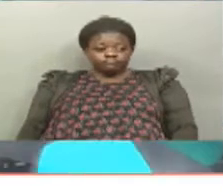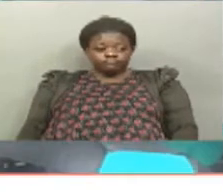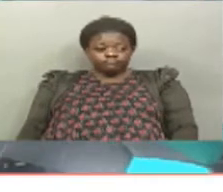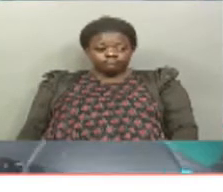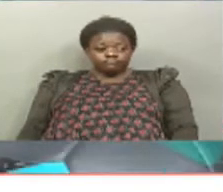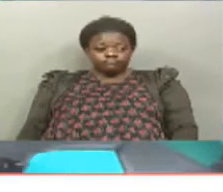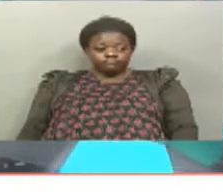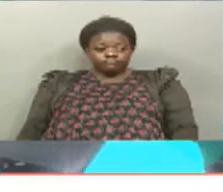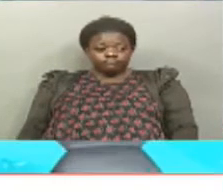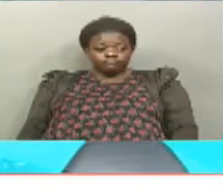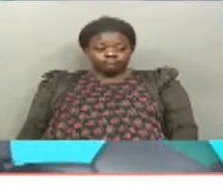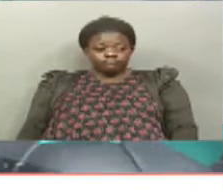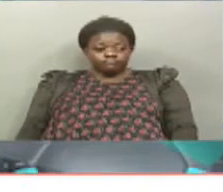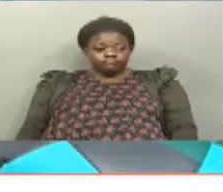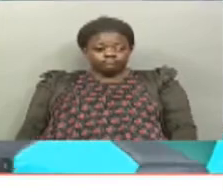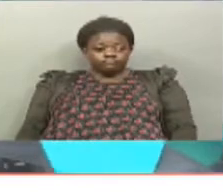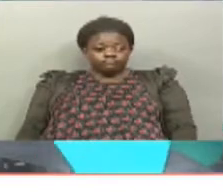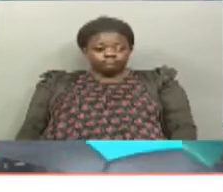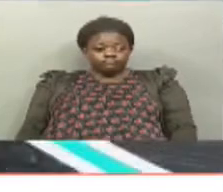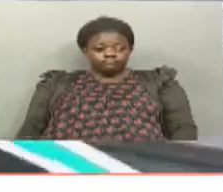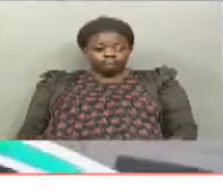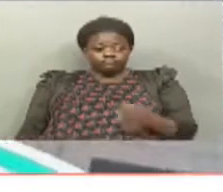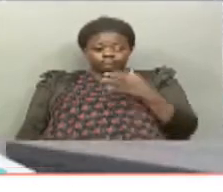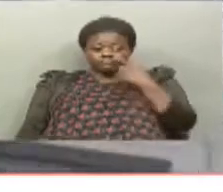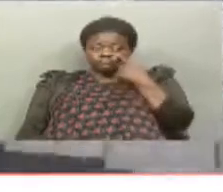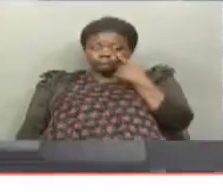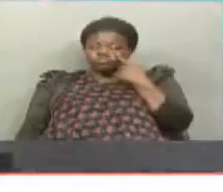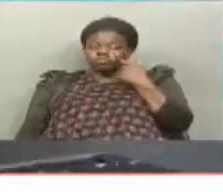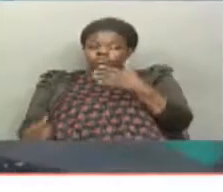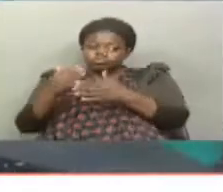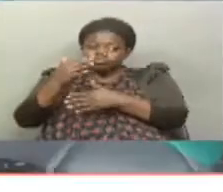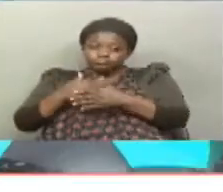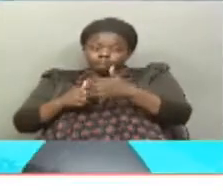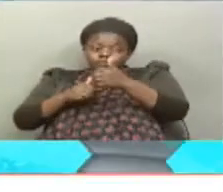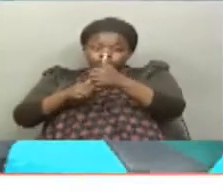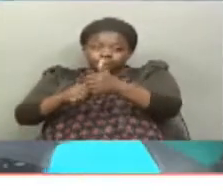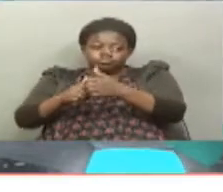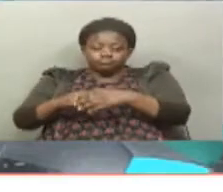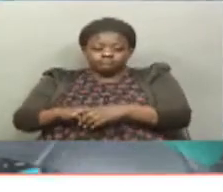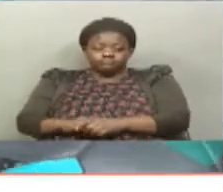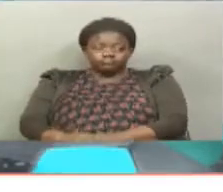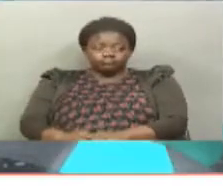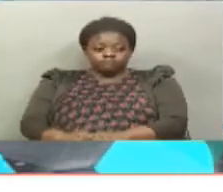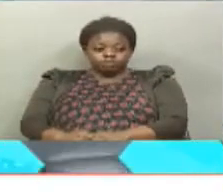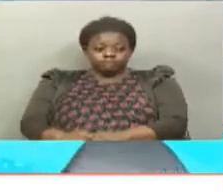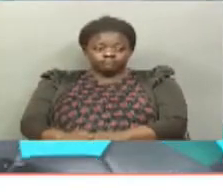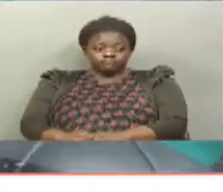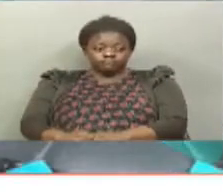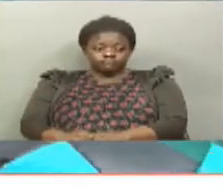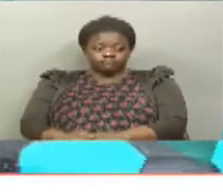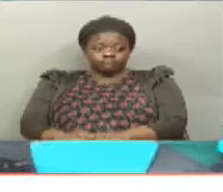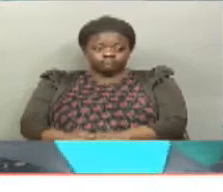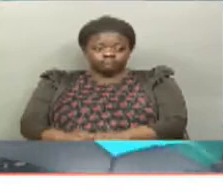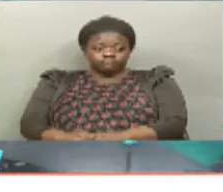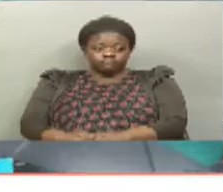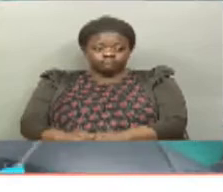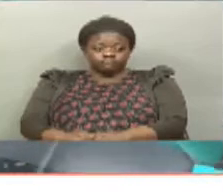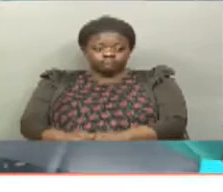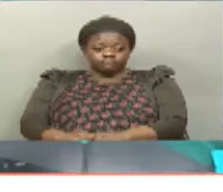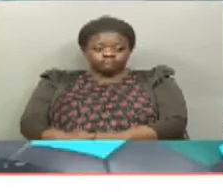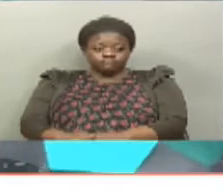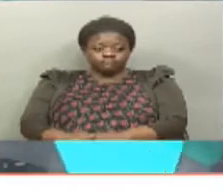Giants. Maroons ni Busoga. UPDF ni Express FC. Hata URA chaza Dumbraka FC. USC Villa kuchaza Gaddafi FC